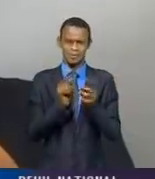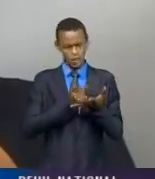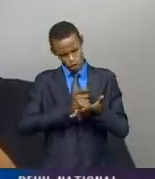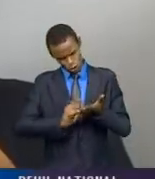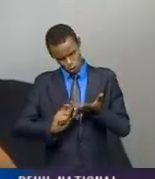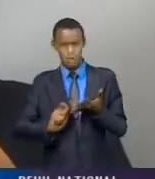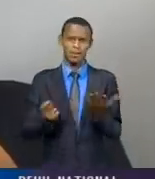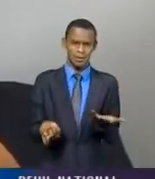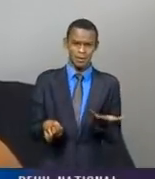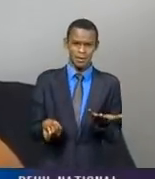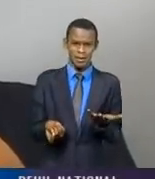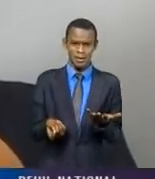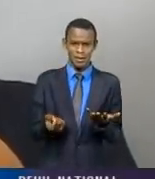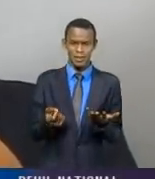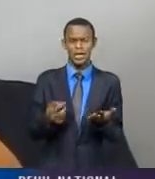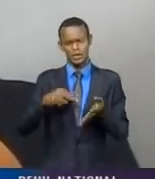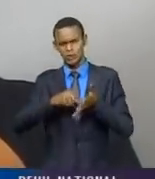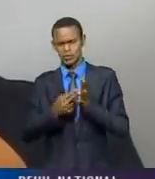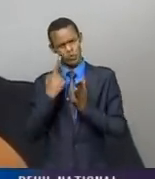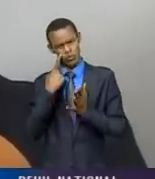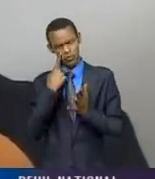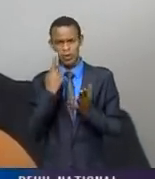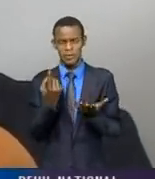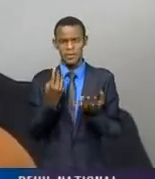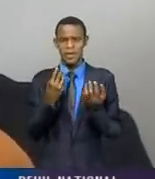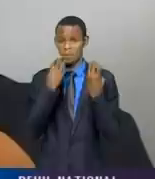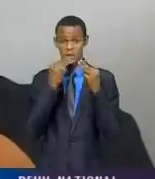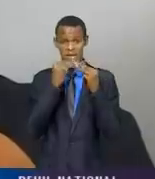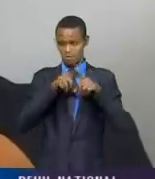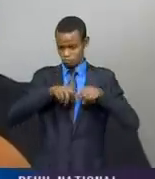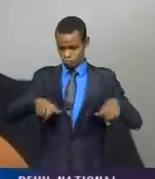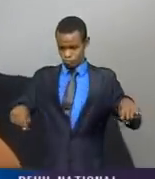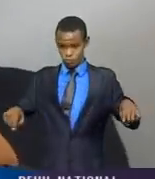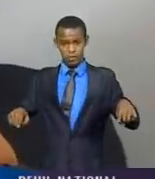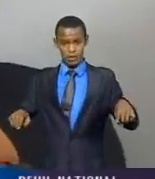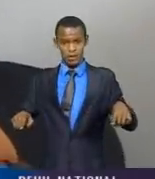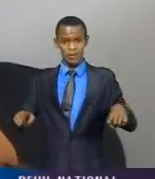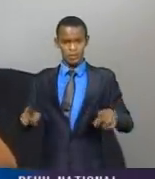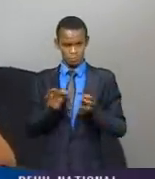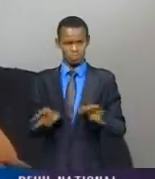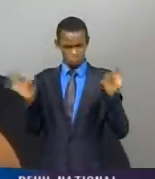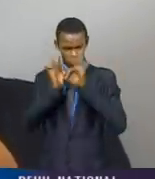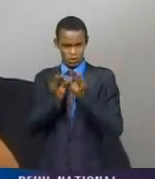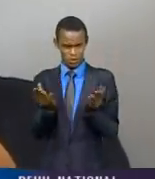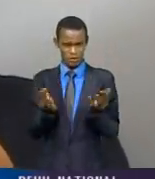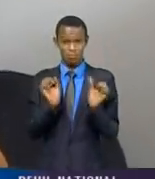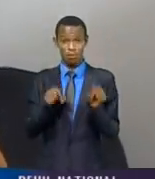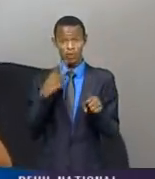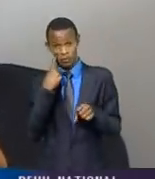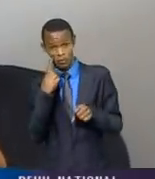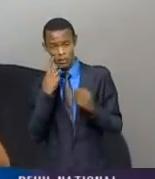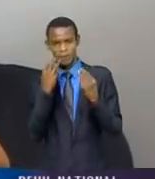donc soit y'a pas de la pub danger chaque média même avec l'émergence de médias en ligne dont vous parlez